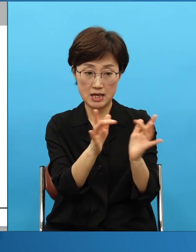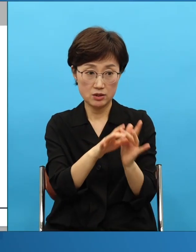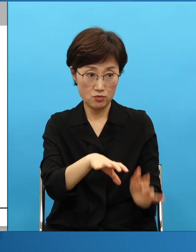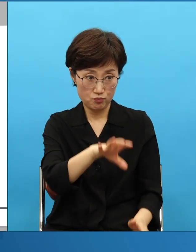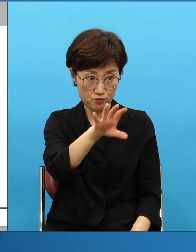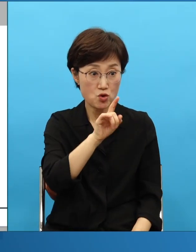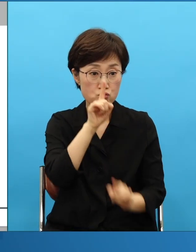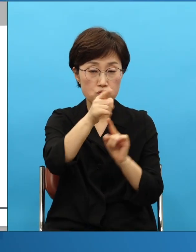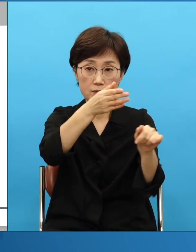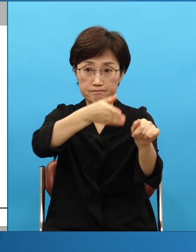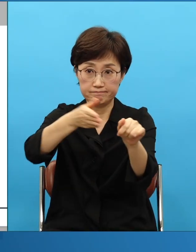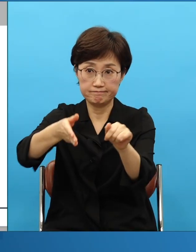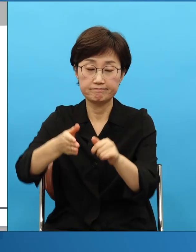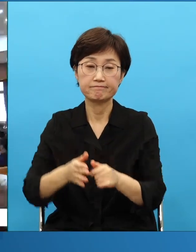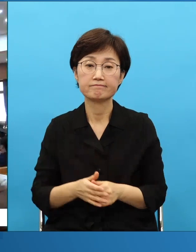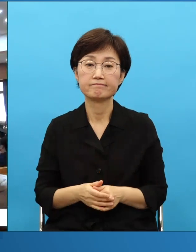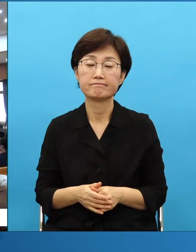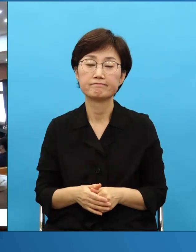위아.kr에서 신청받습니다.